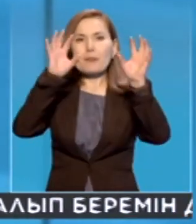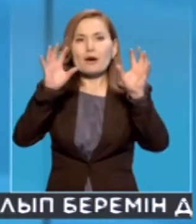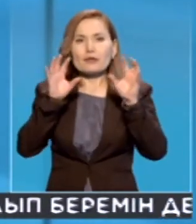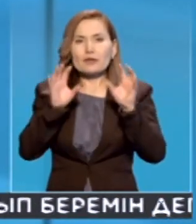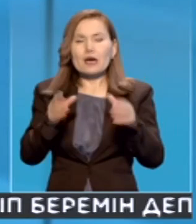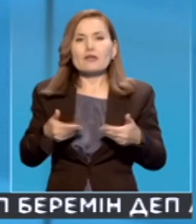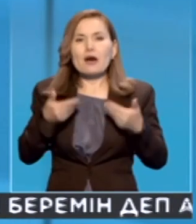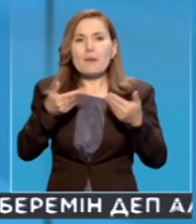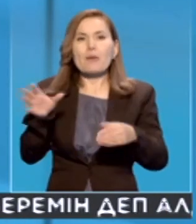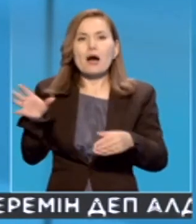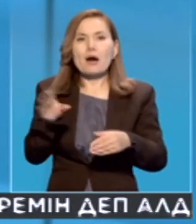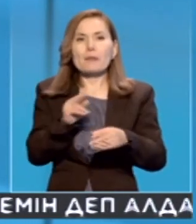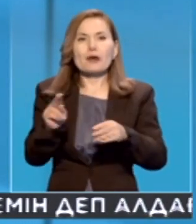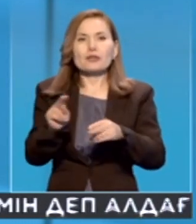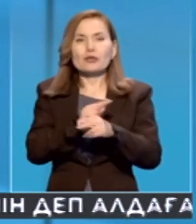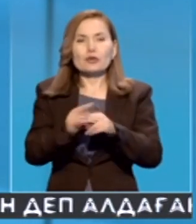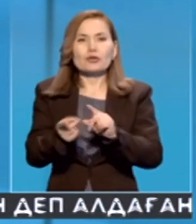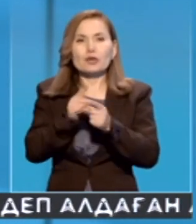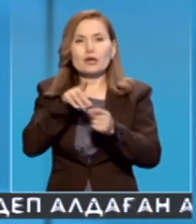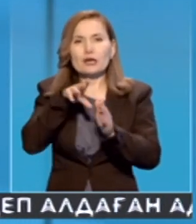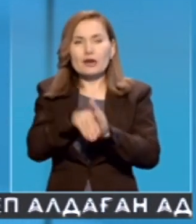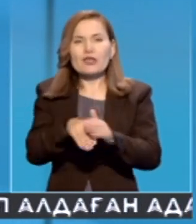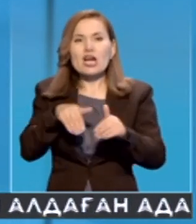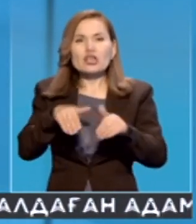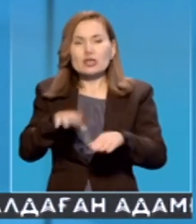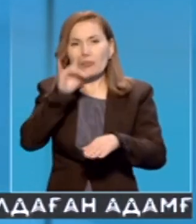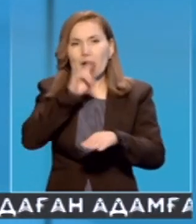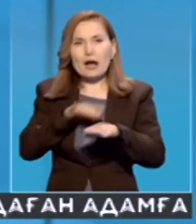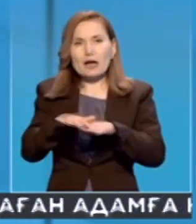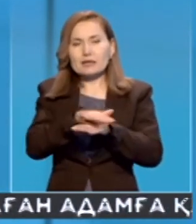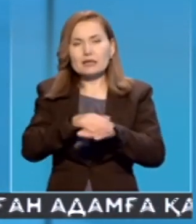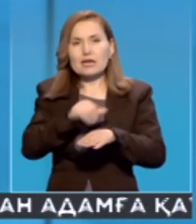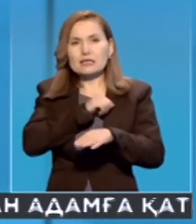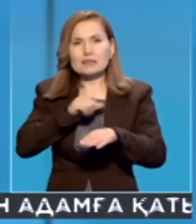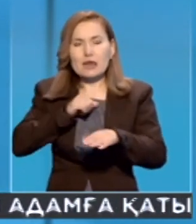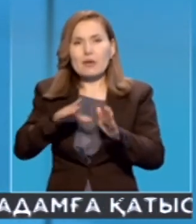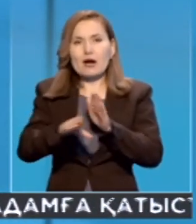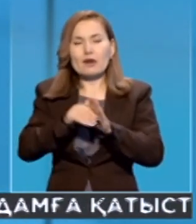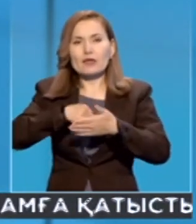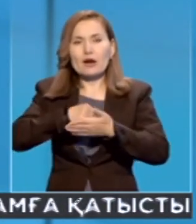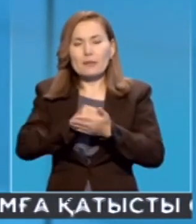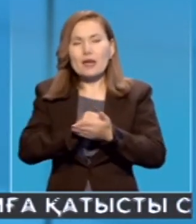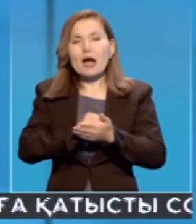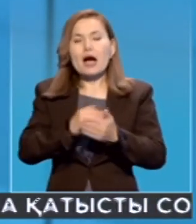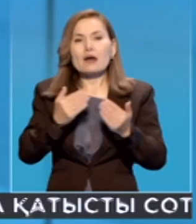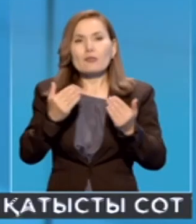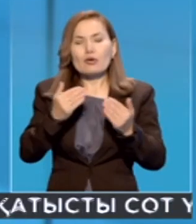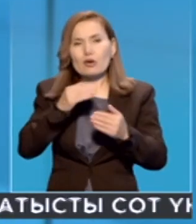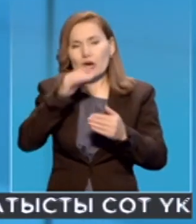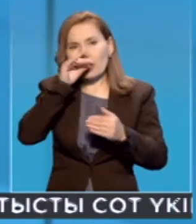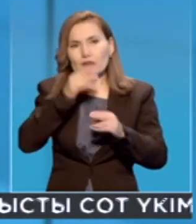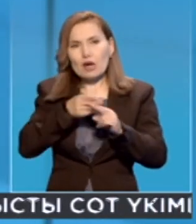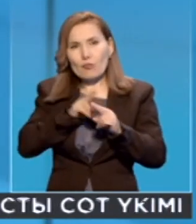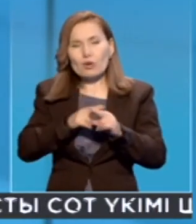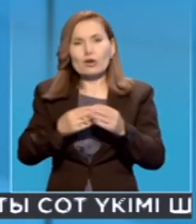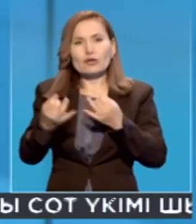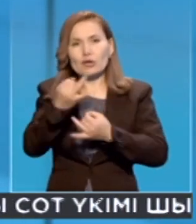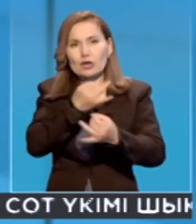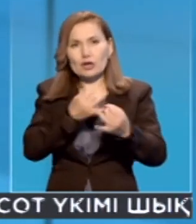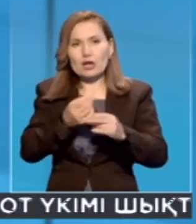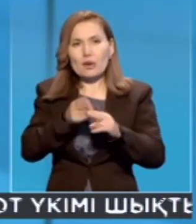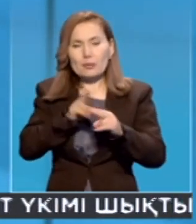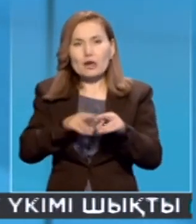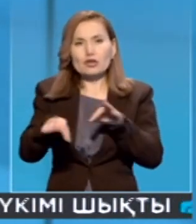Конституцияға ұсынылған барлық түзетулерге қатысты шешімді қазақстандықтар қабылдайды. Халық өз таңдауын жасайды. Мемлекет басшысы саяси реформалардың